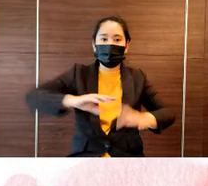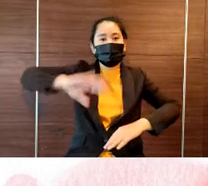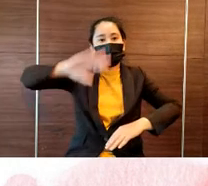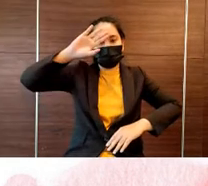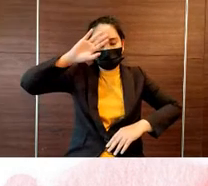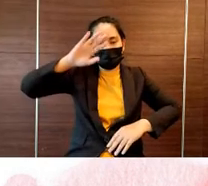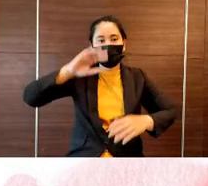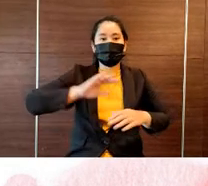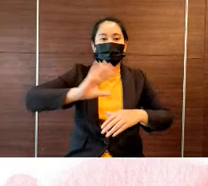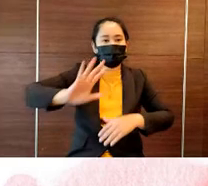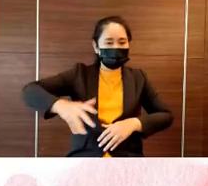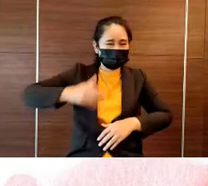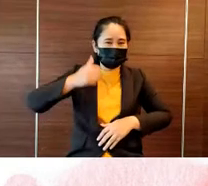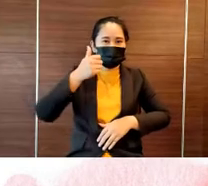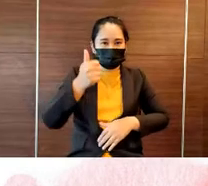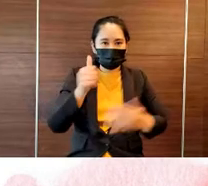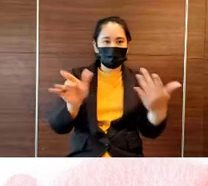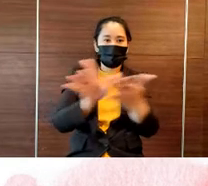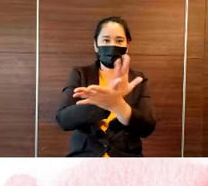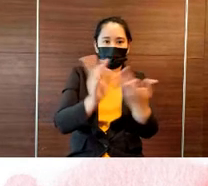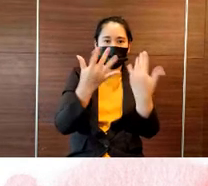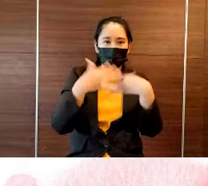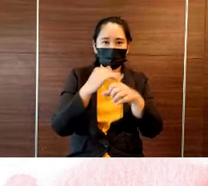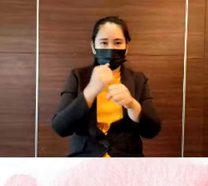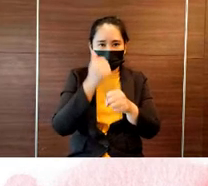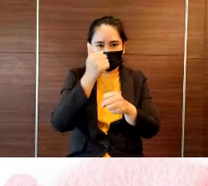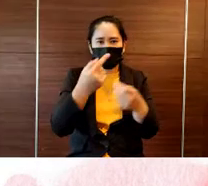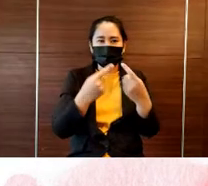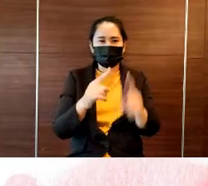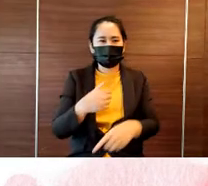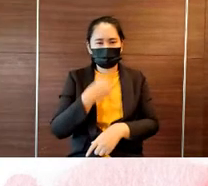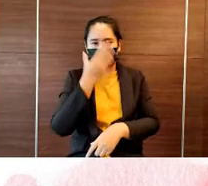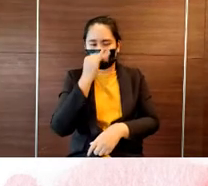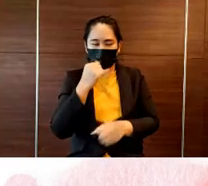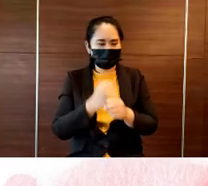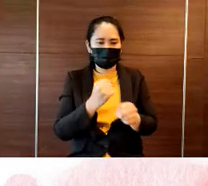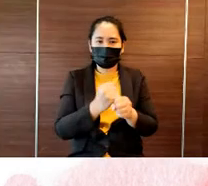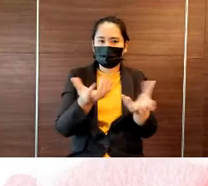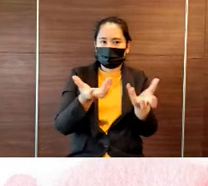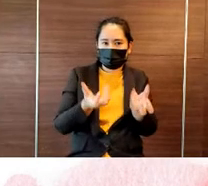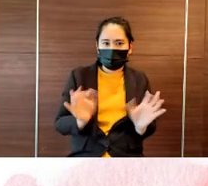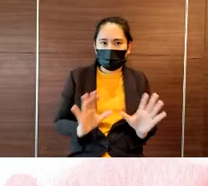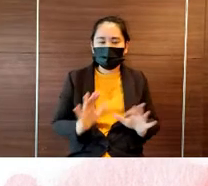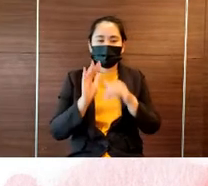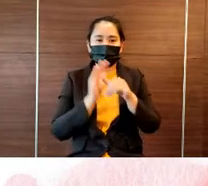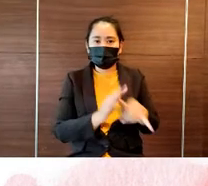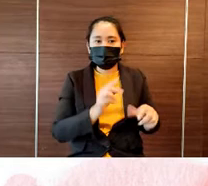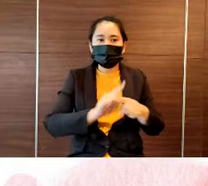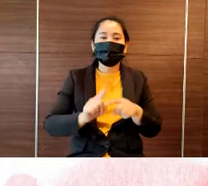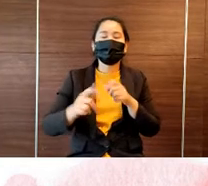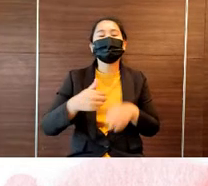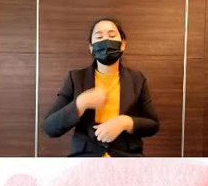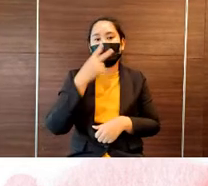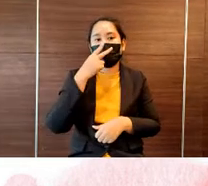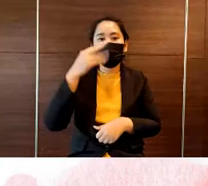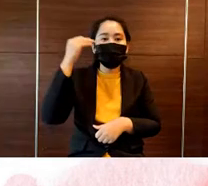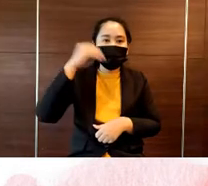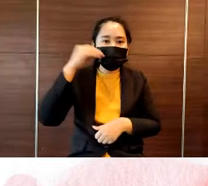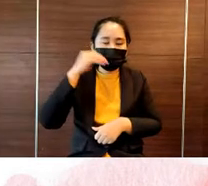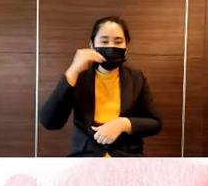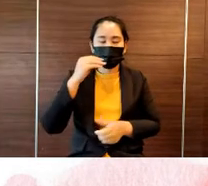คนดีสู่สังคมแต่ปฏิเสธการเข้าสังคมการกลับไปทำงานเราก็จะเห็นแบบเนี้ยค่ะเยอะมากในหลายๆ10ปีที่ผ่านมาน